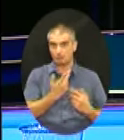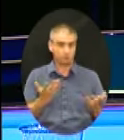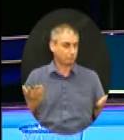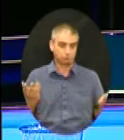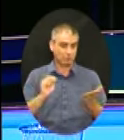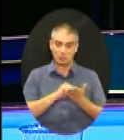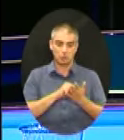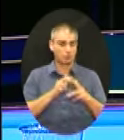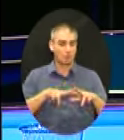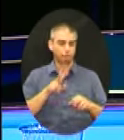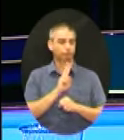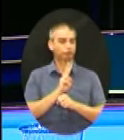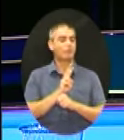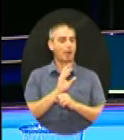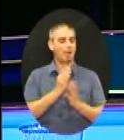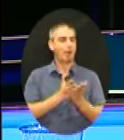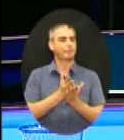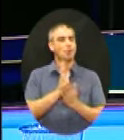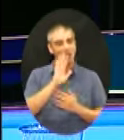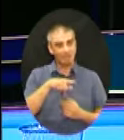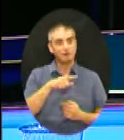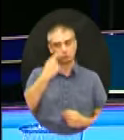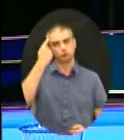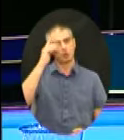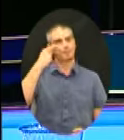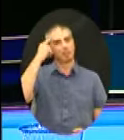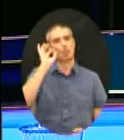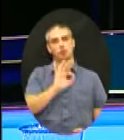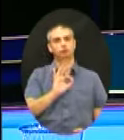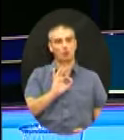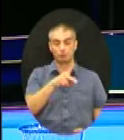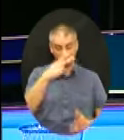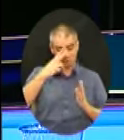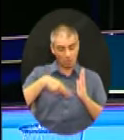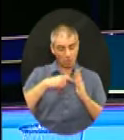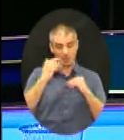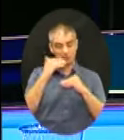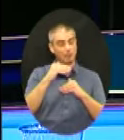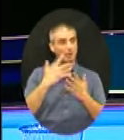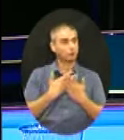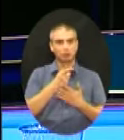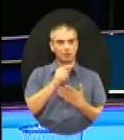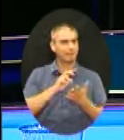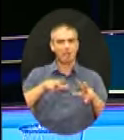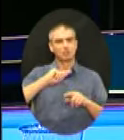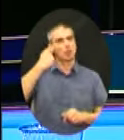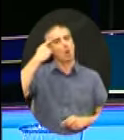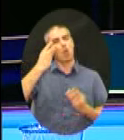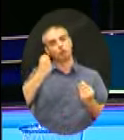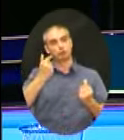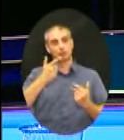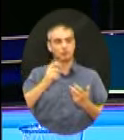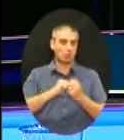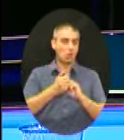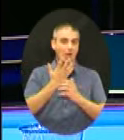חושב שרץ שמר ושומר על האמינות שלו למרות שיודעים מה הדעות שלו שאתה קורא ידיעה בהארץ אתה לא חושב מלכתחילה או לפחות